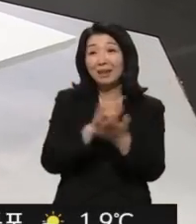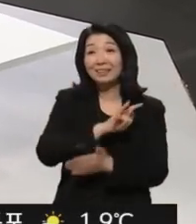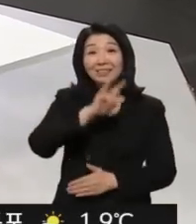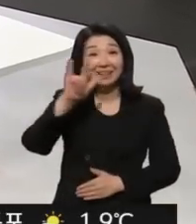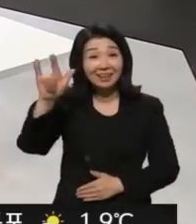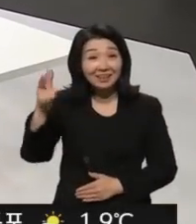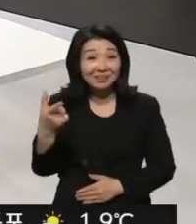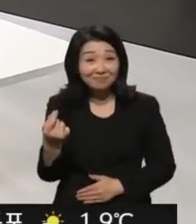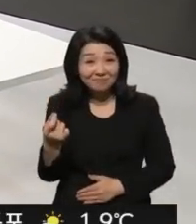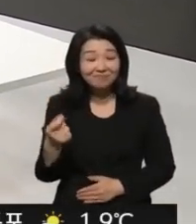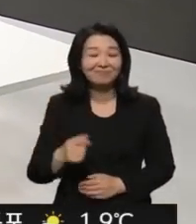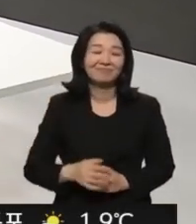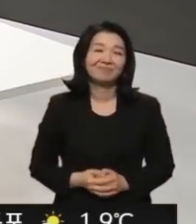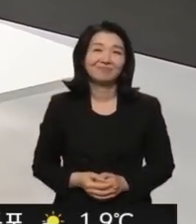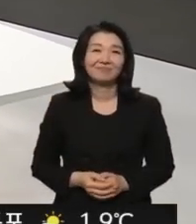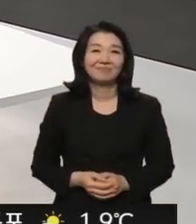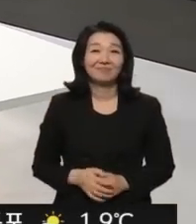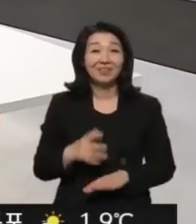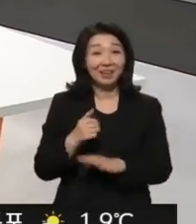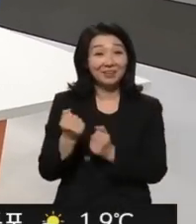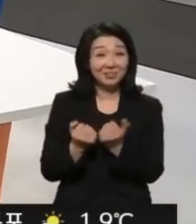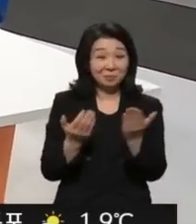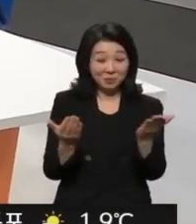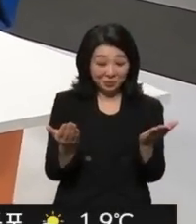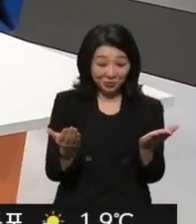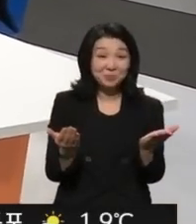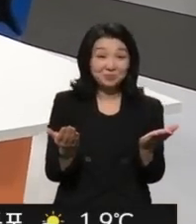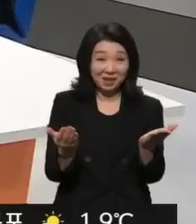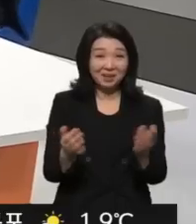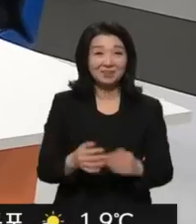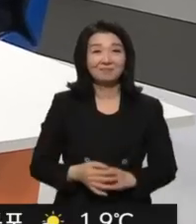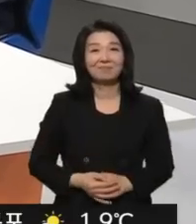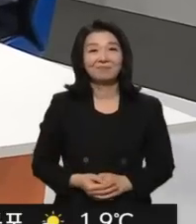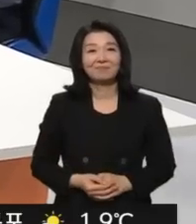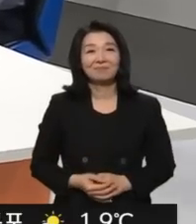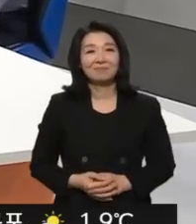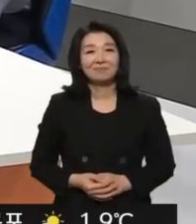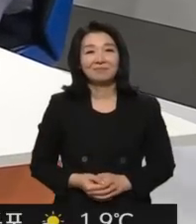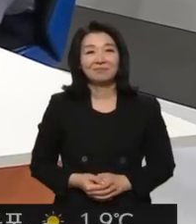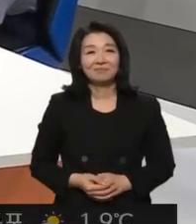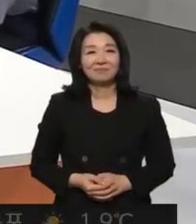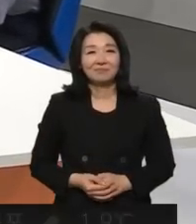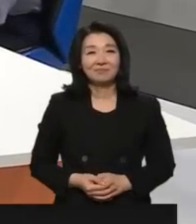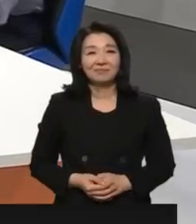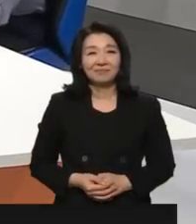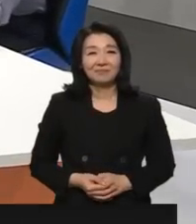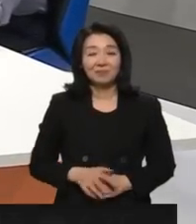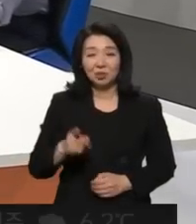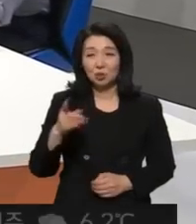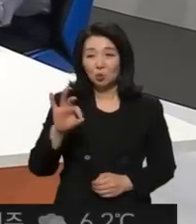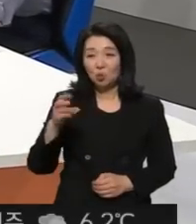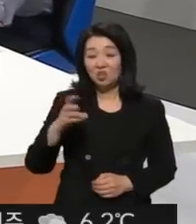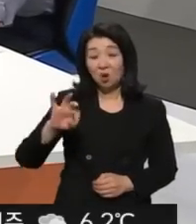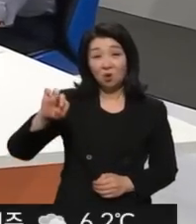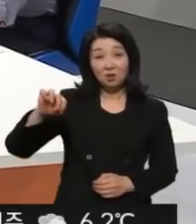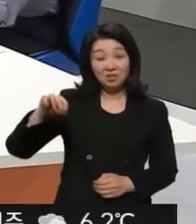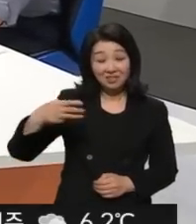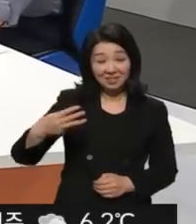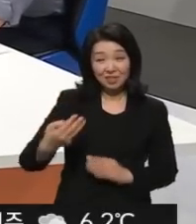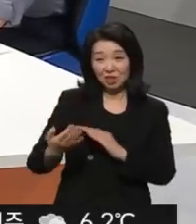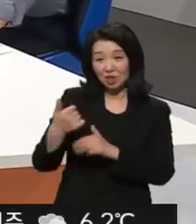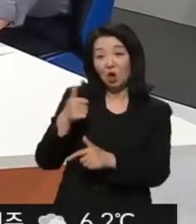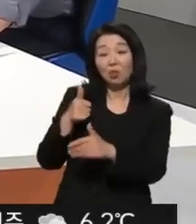뒤에 또 정치 인사이드에서도 또 이재명 대표와 관련된 얘기를 들어보긴 할 건데 그 송영길 전 대표가 이런 얘기를 오늘